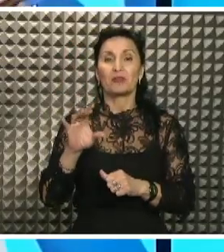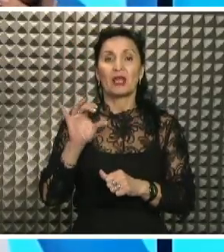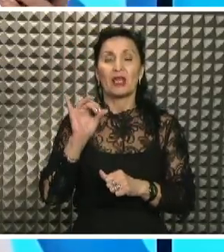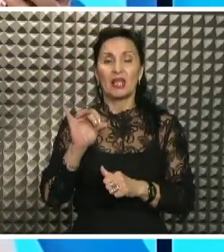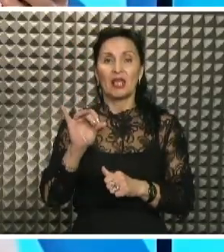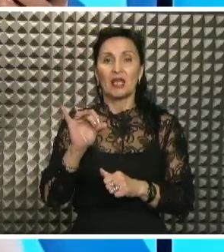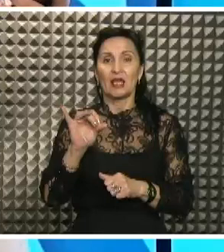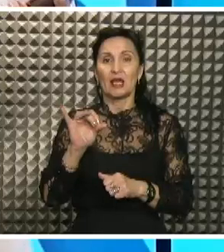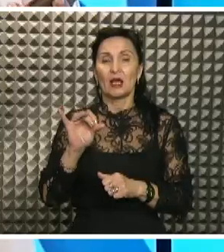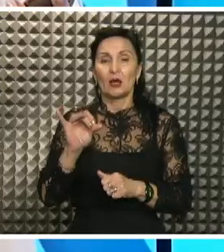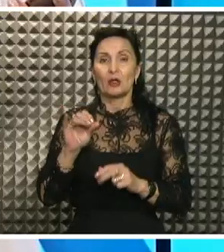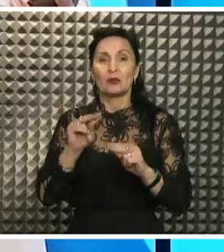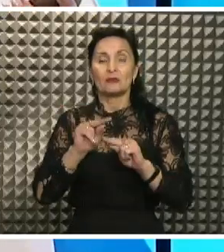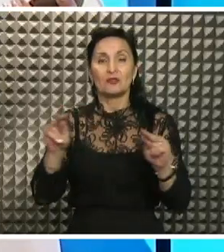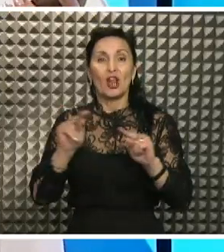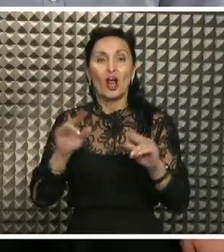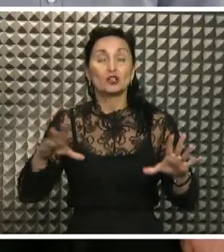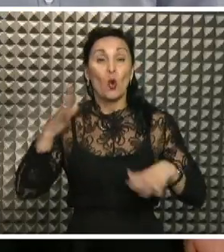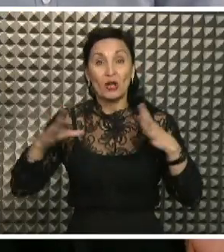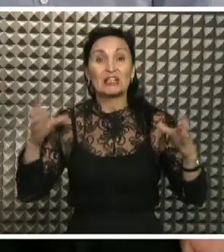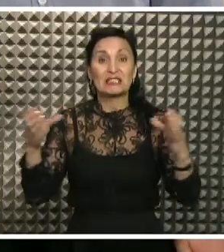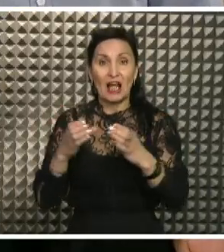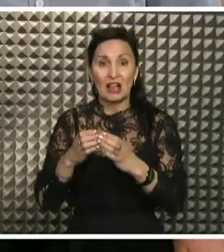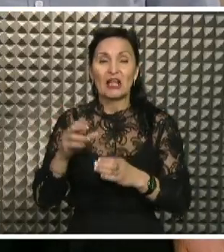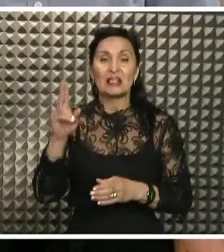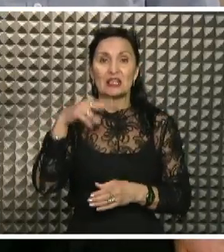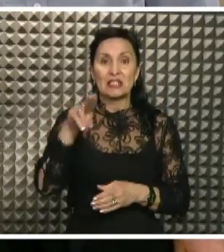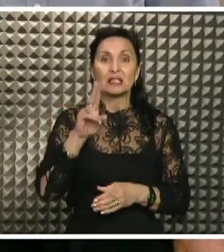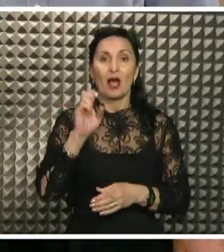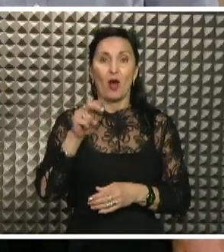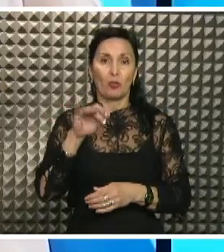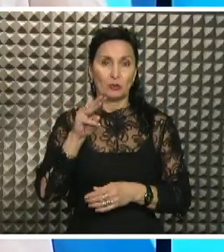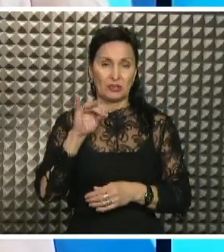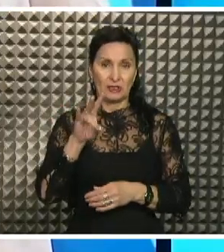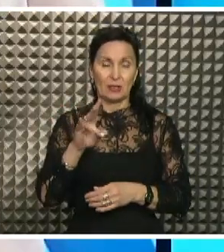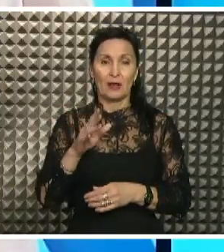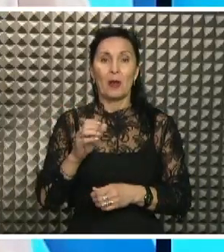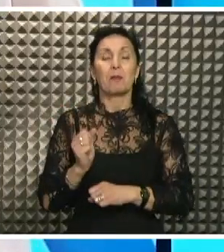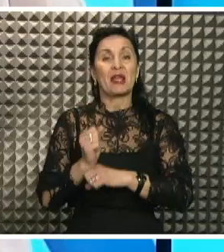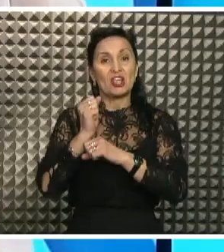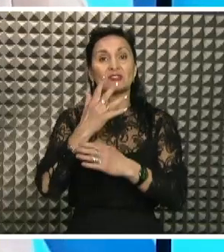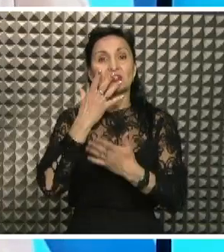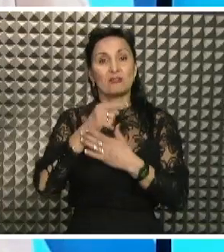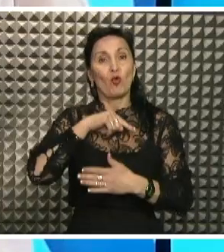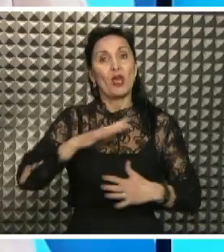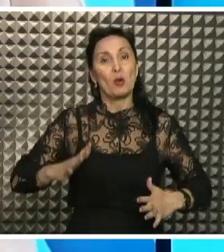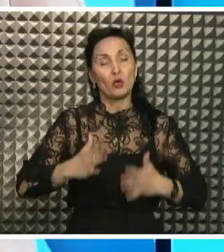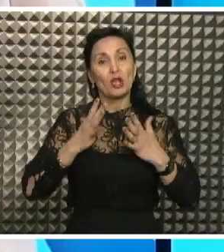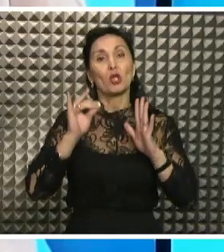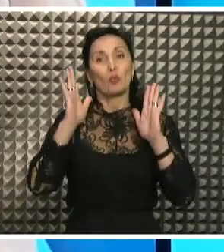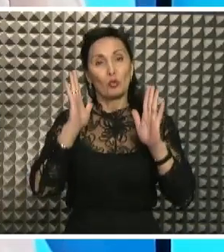и руководитель сети тренажерных залов Денис Капустин. Поддерживайте свой иммунитет и будьте